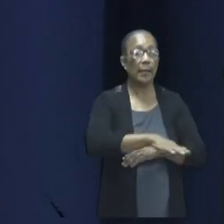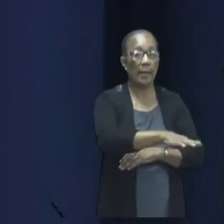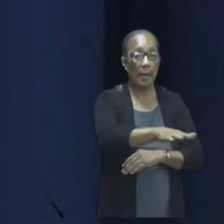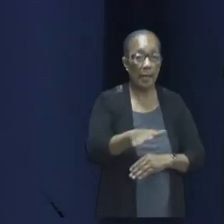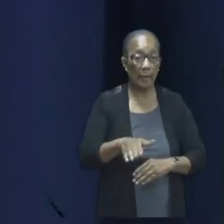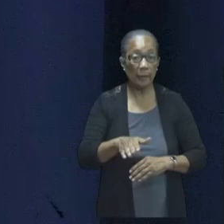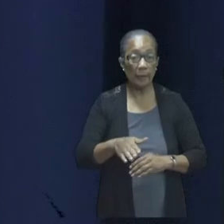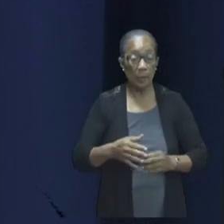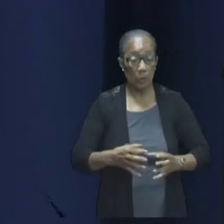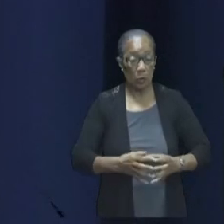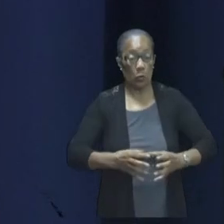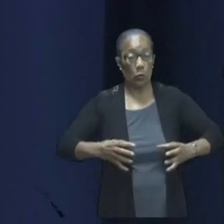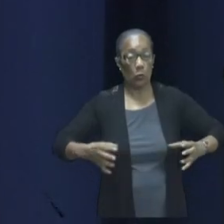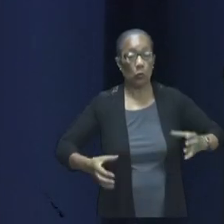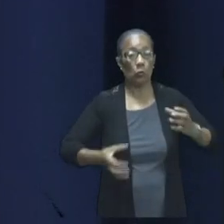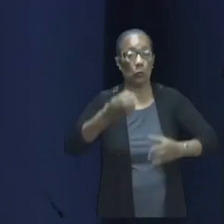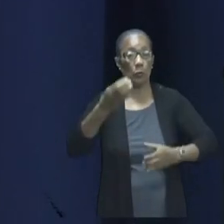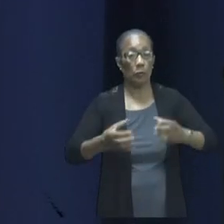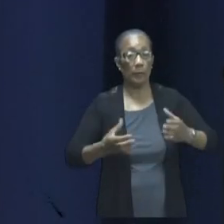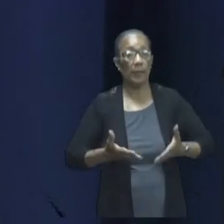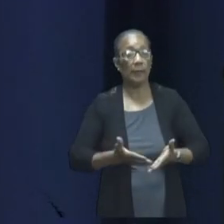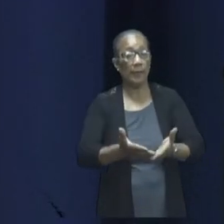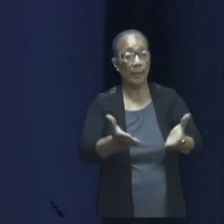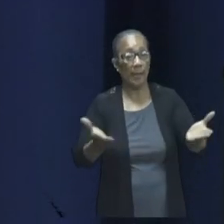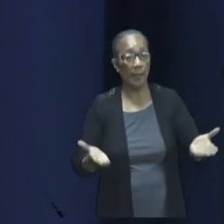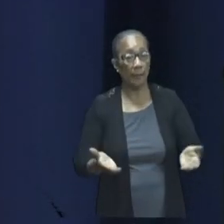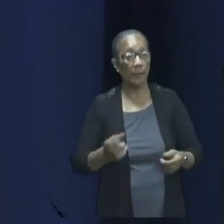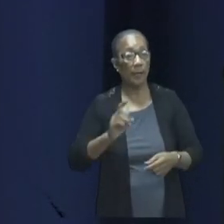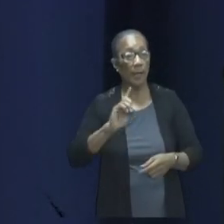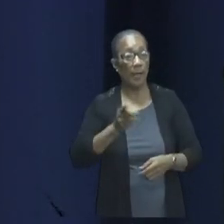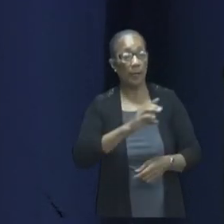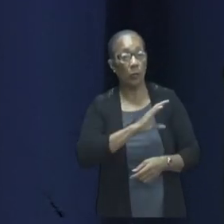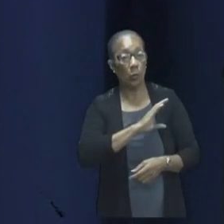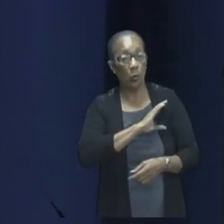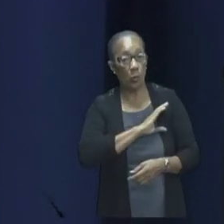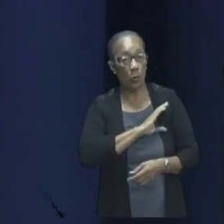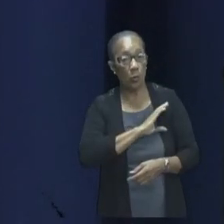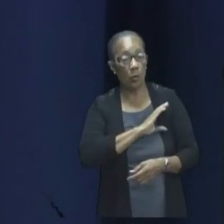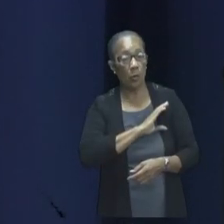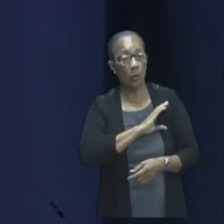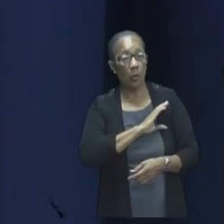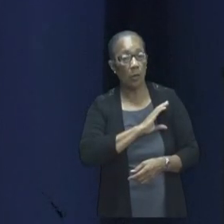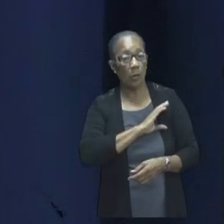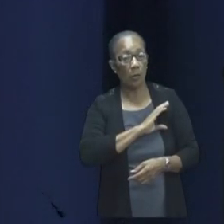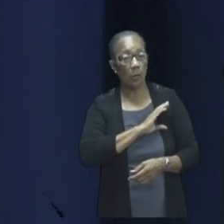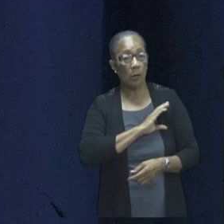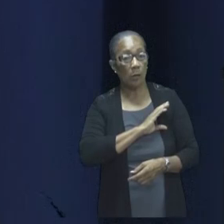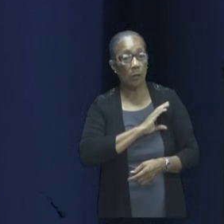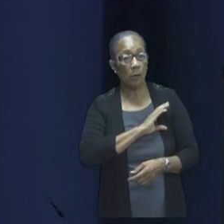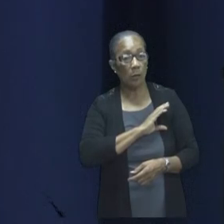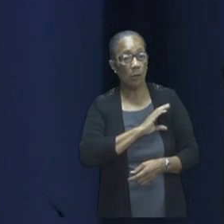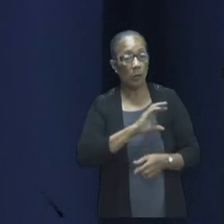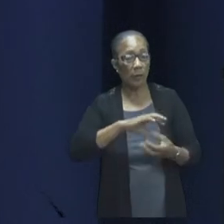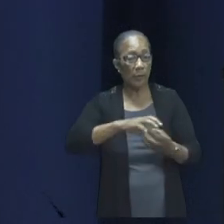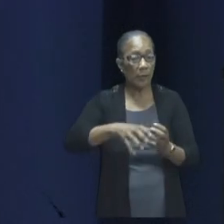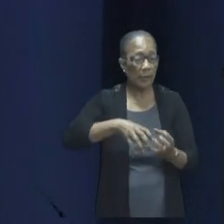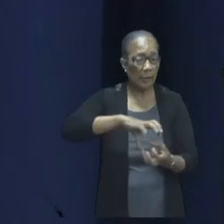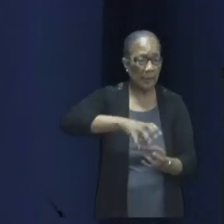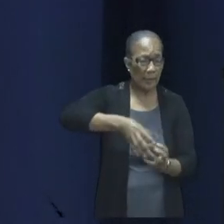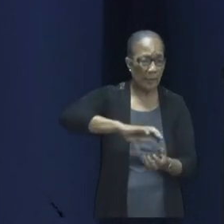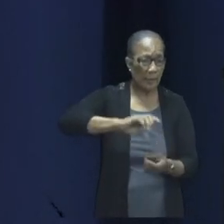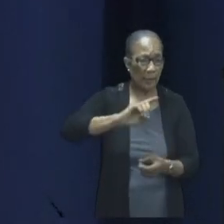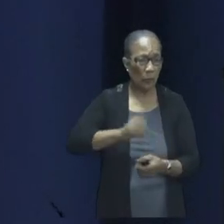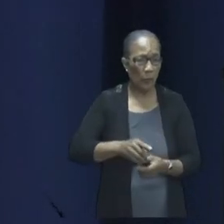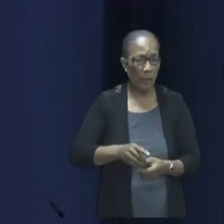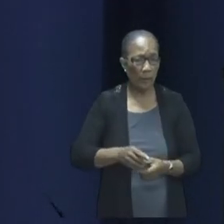grote was bedekking hebben en dat daar dus een mechanische manier wordt gecreëerd waar jaar ik een de loop financiering en technische